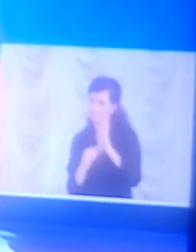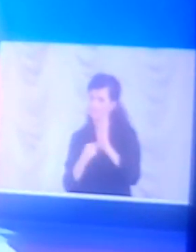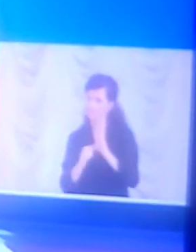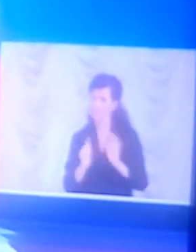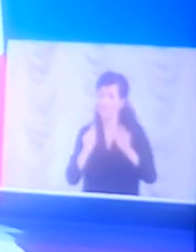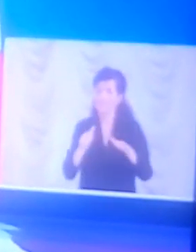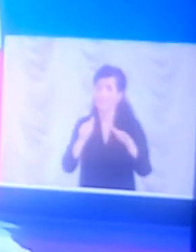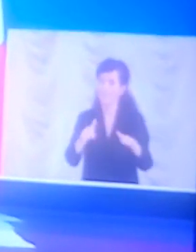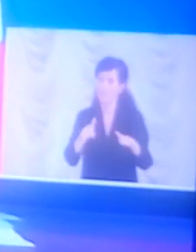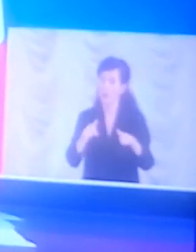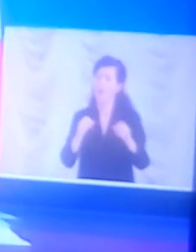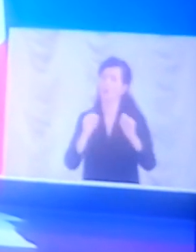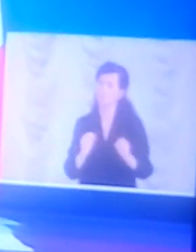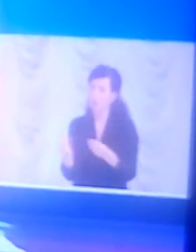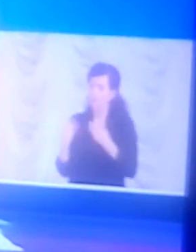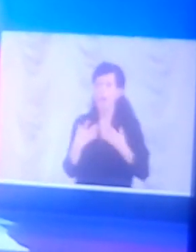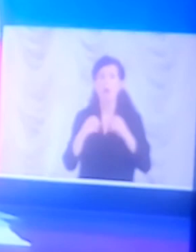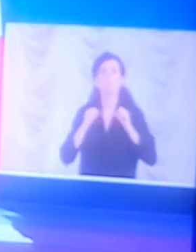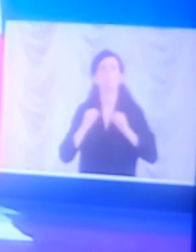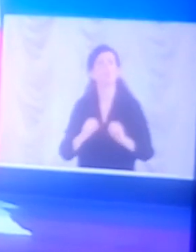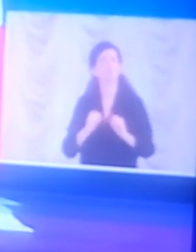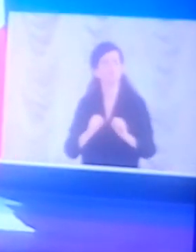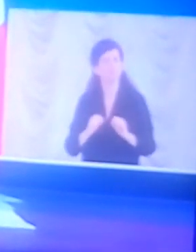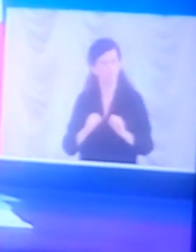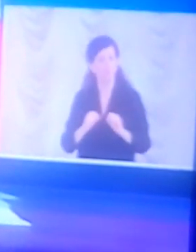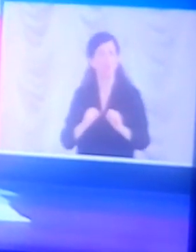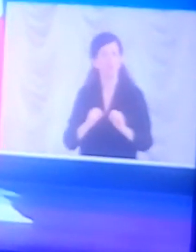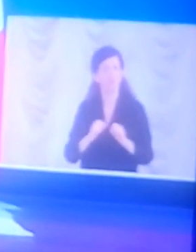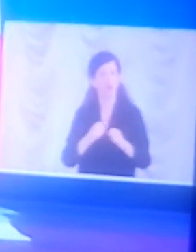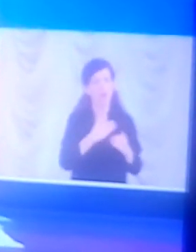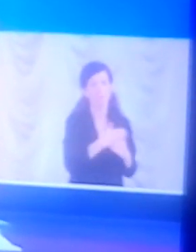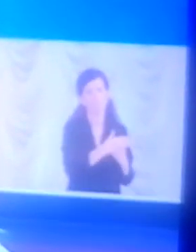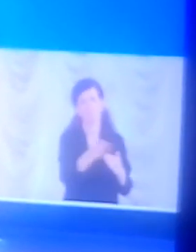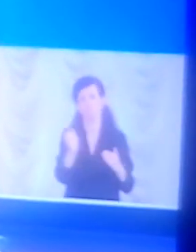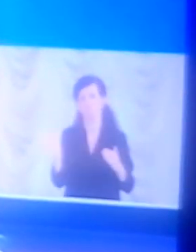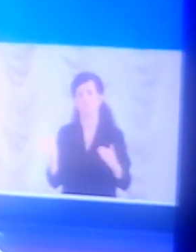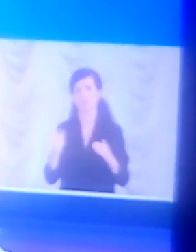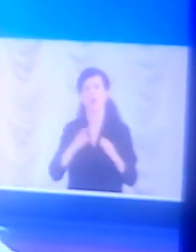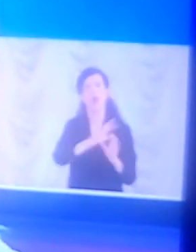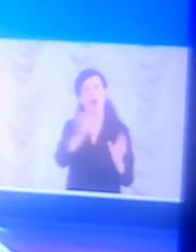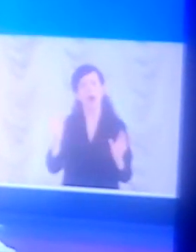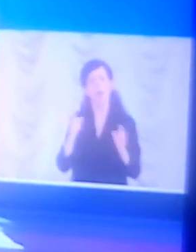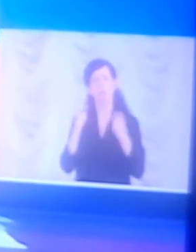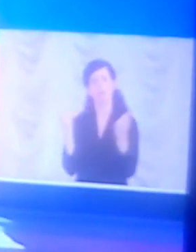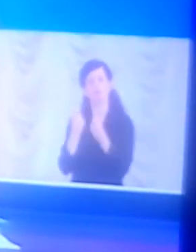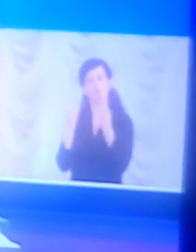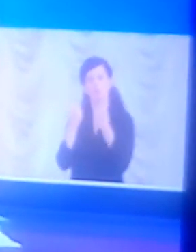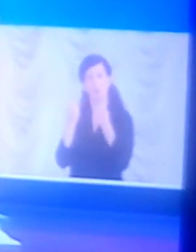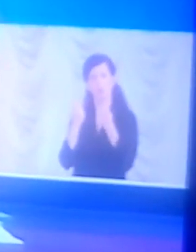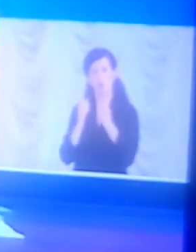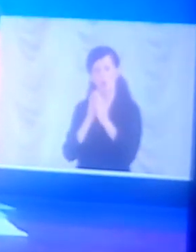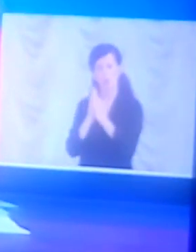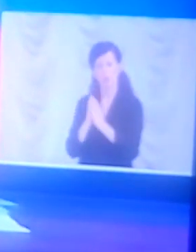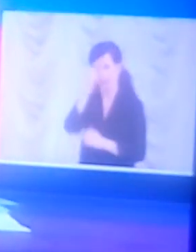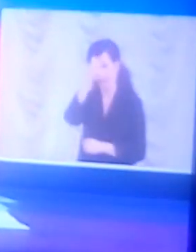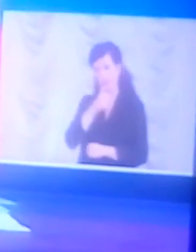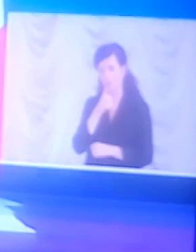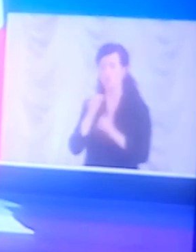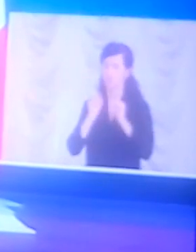prossime settimane ci permetterà di allargare anche la riapertura ad altre cerimonie